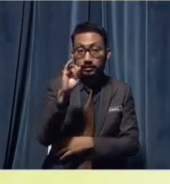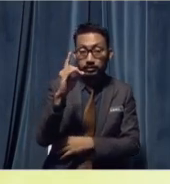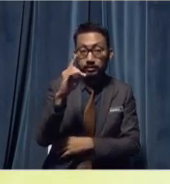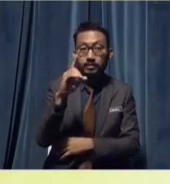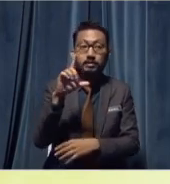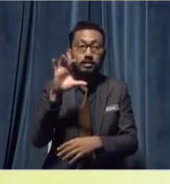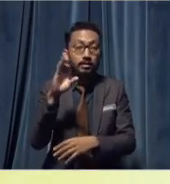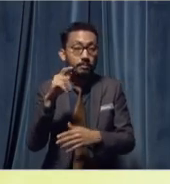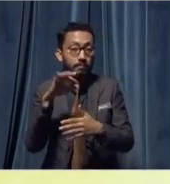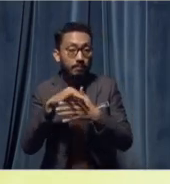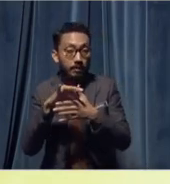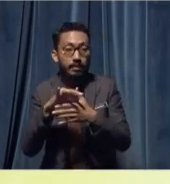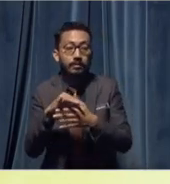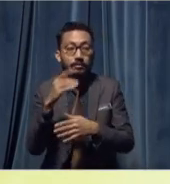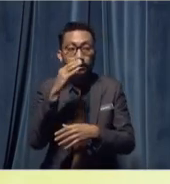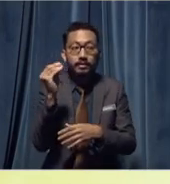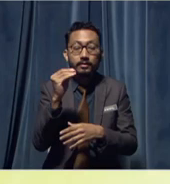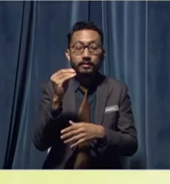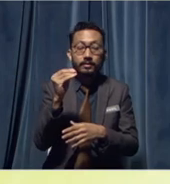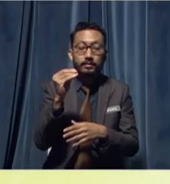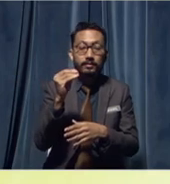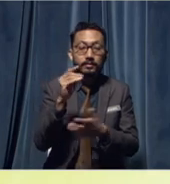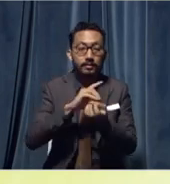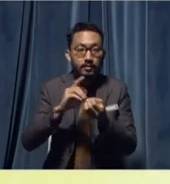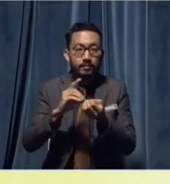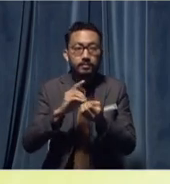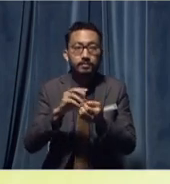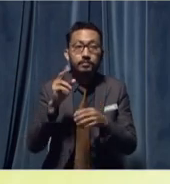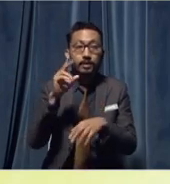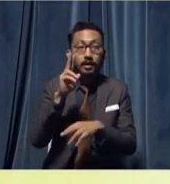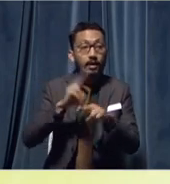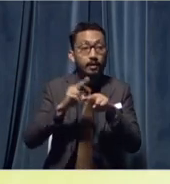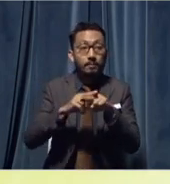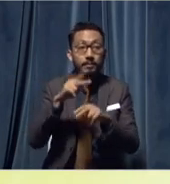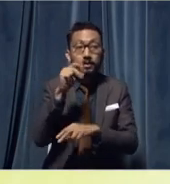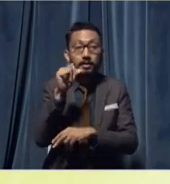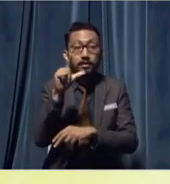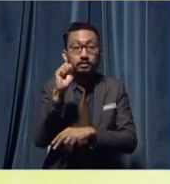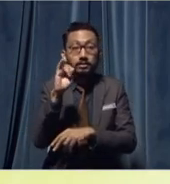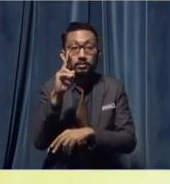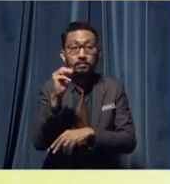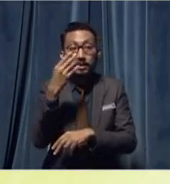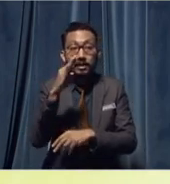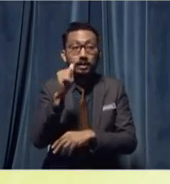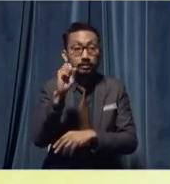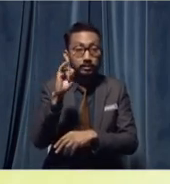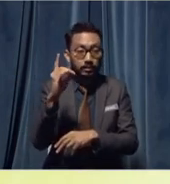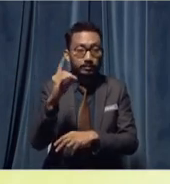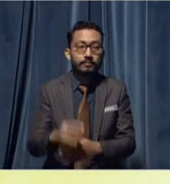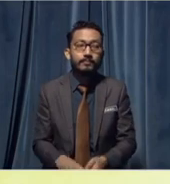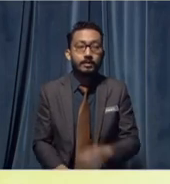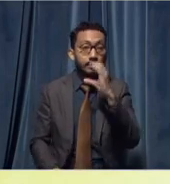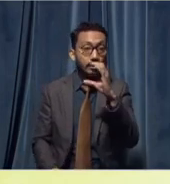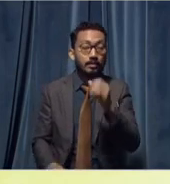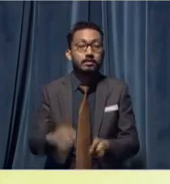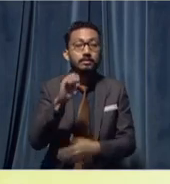lemak, dan deterjen pula garam kalsium bagi asid sulfonik. C